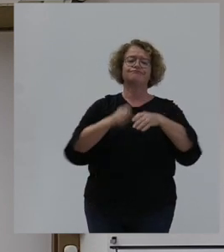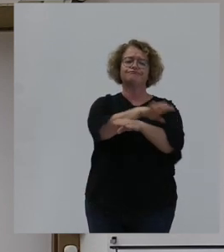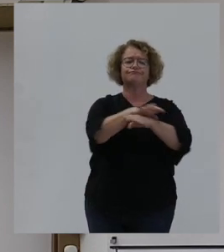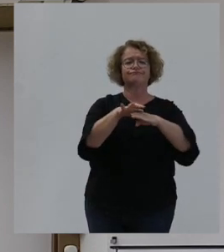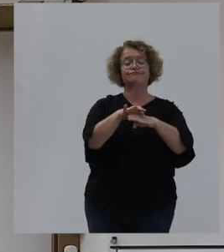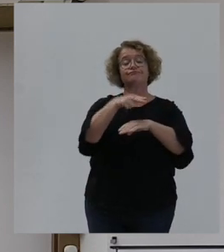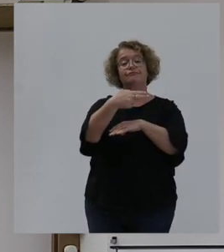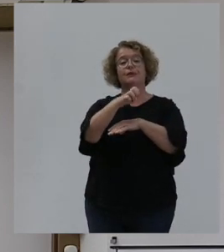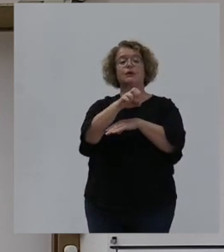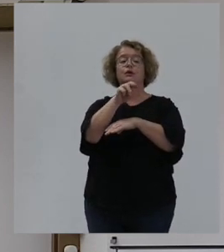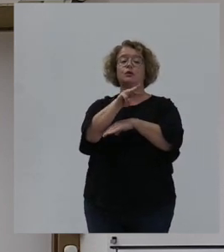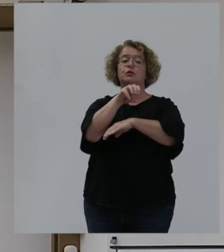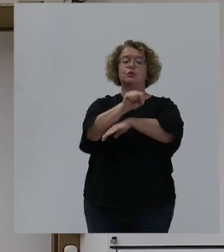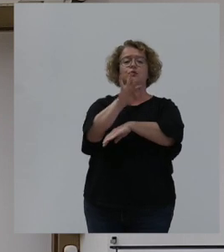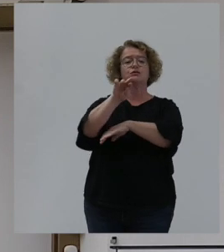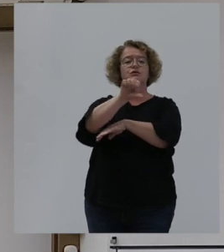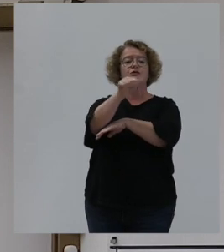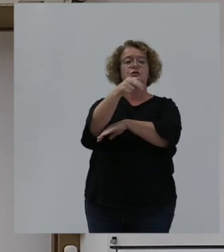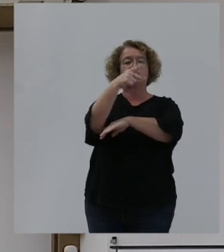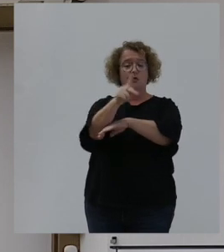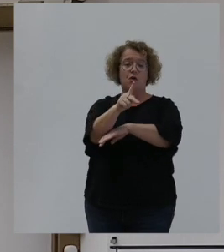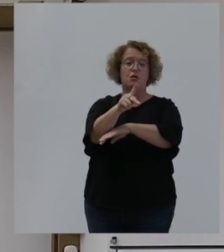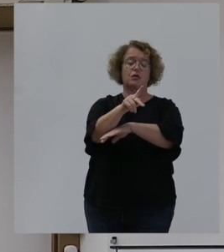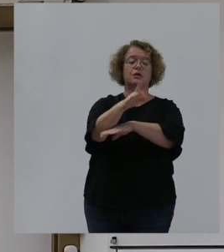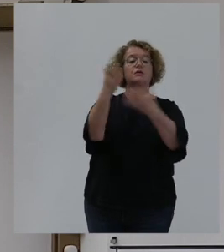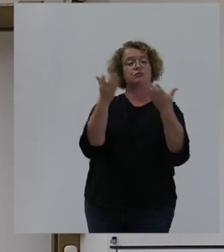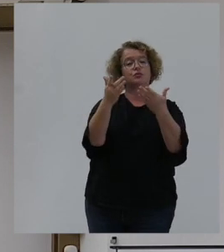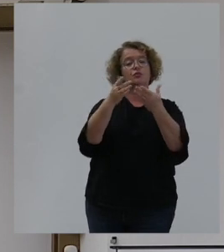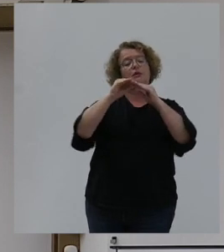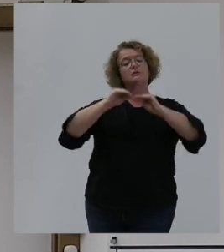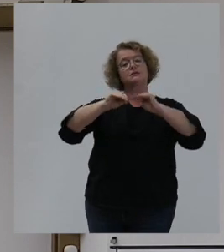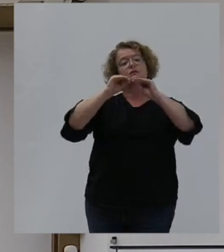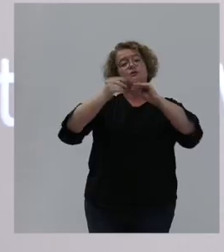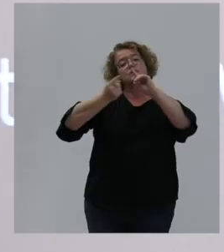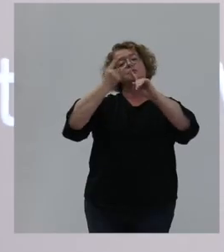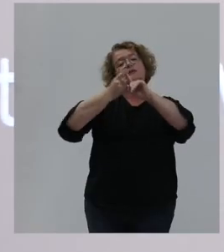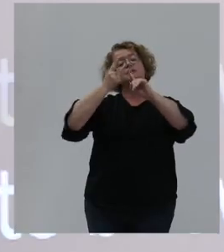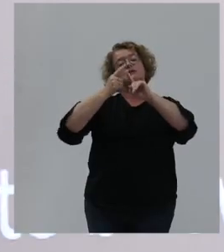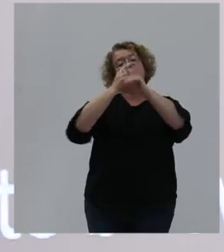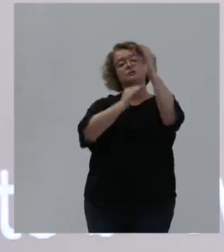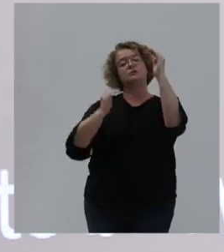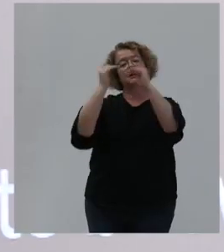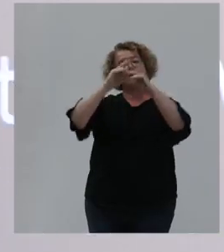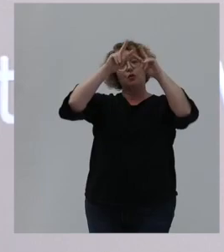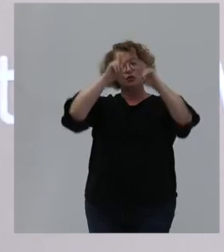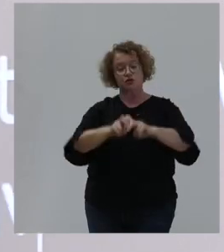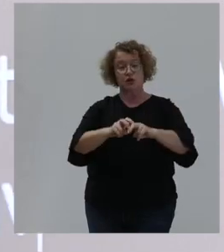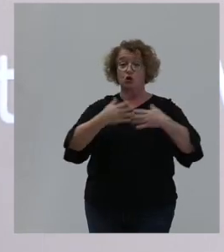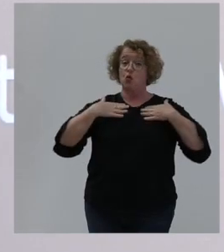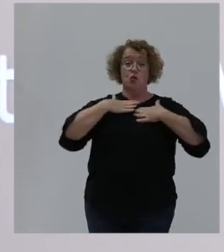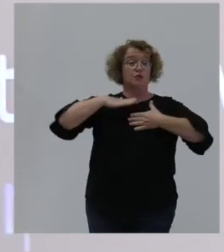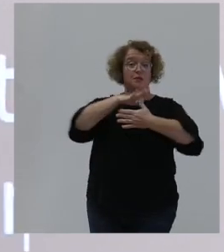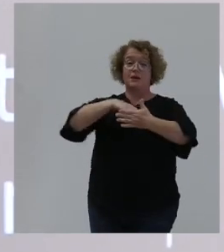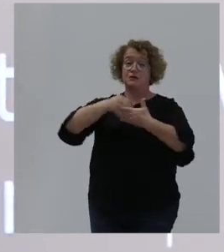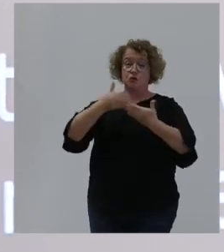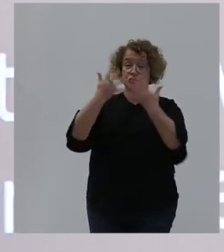News Tank Éducation et Recherche, une agence spécialisée sur l'enseignement supérieur, l'éducation et la recherche. Je suis ravie d'être là avec vous aujourd'hui, ravie